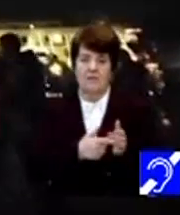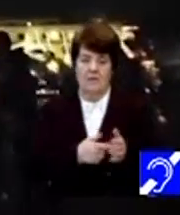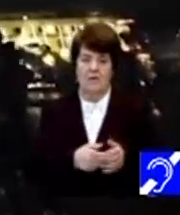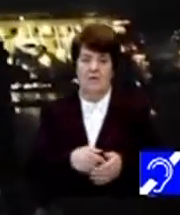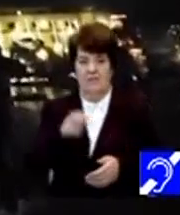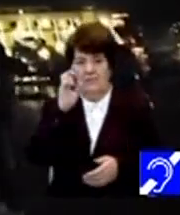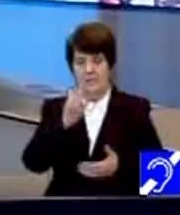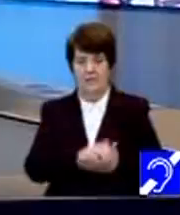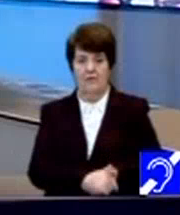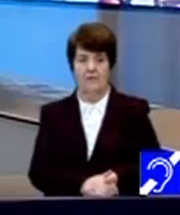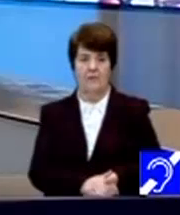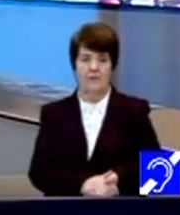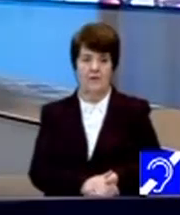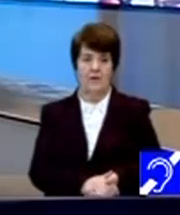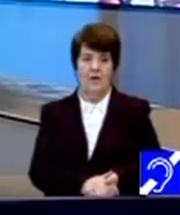în alte orașe ale țării.